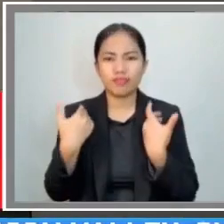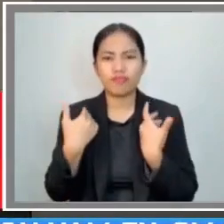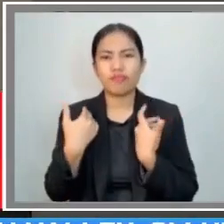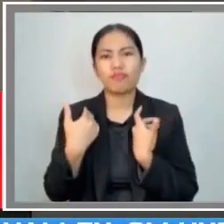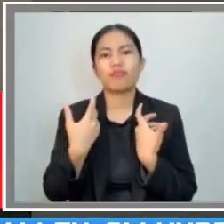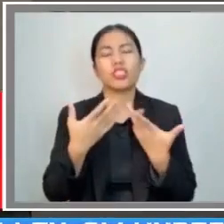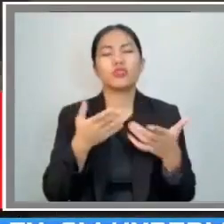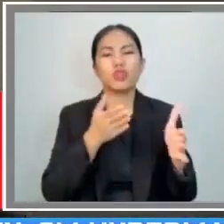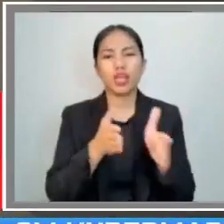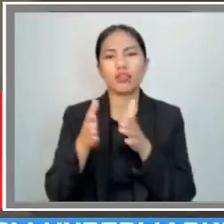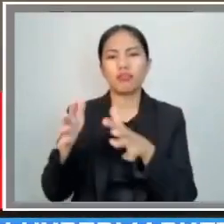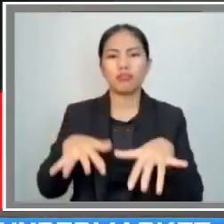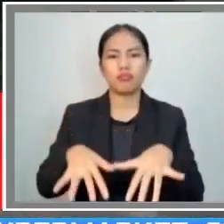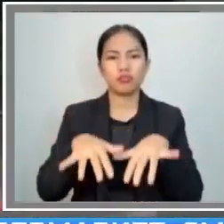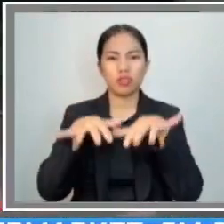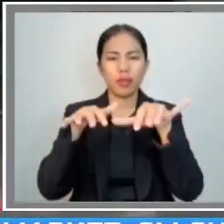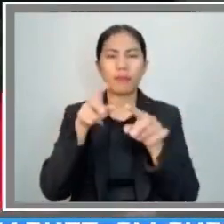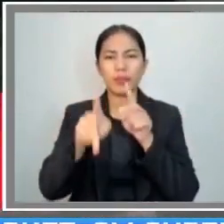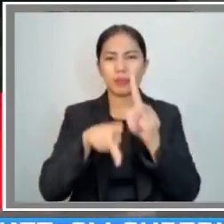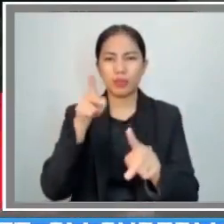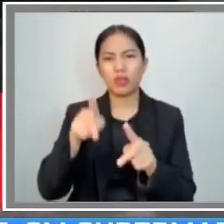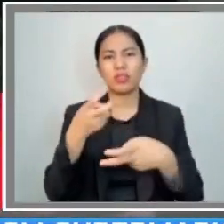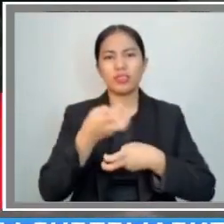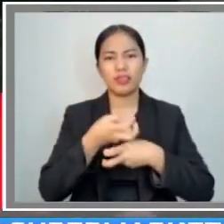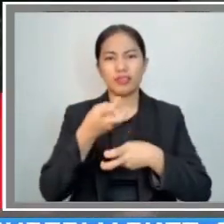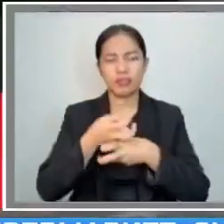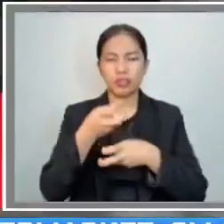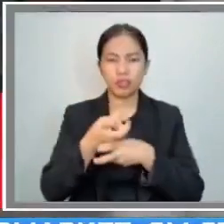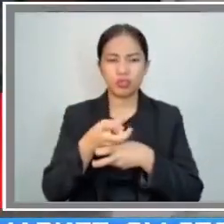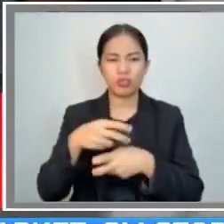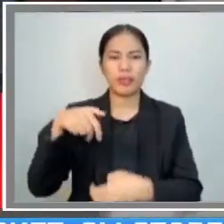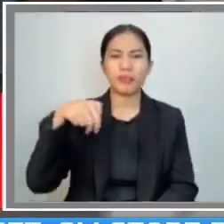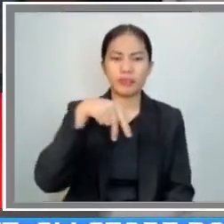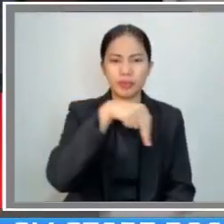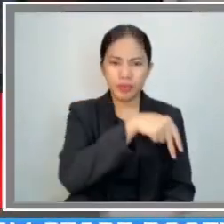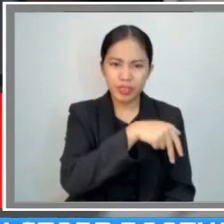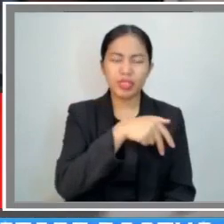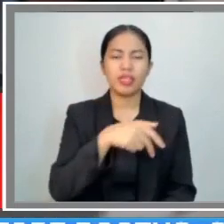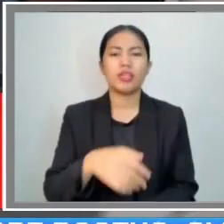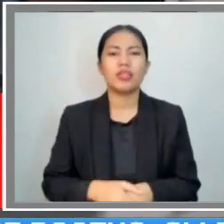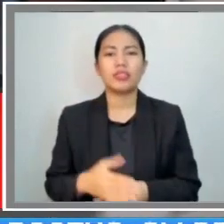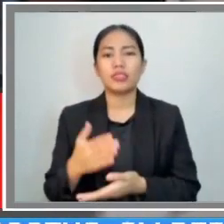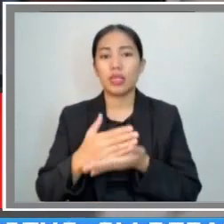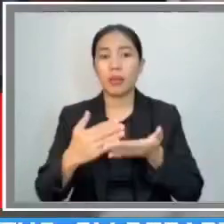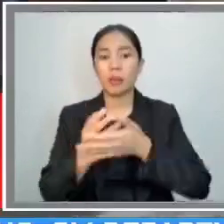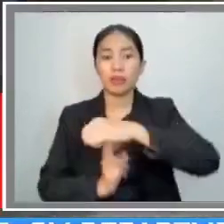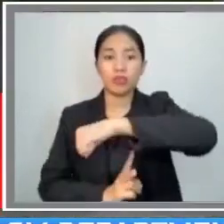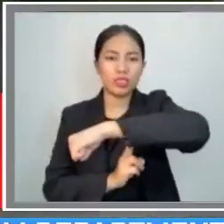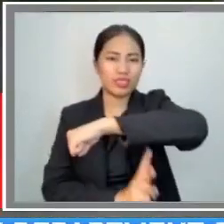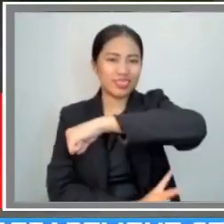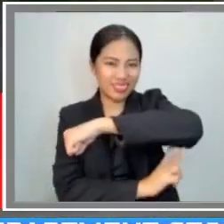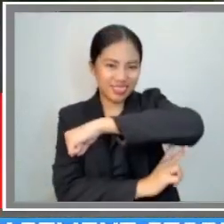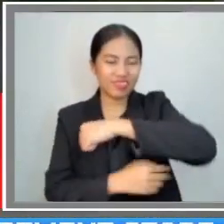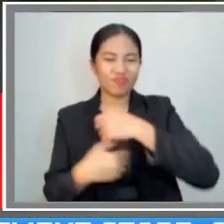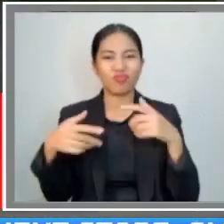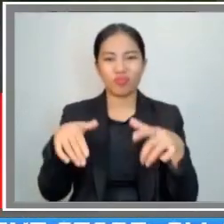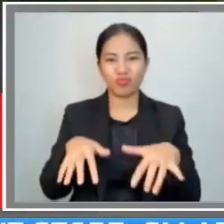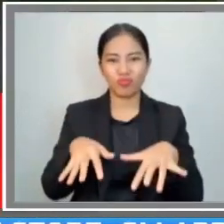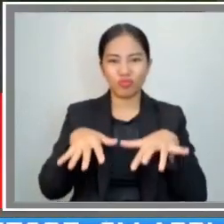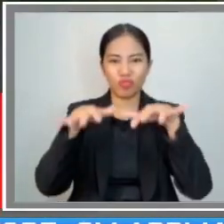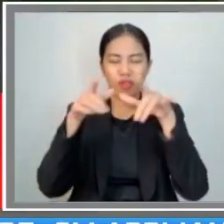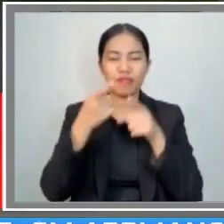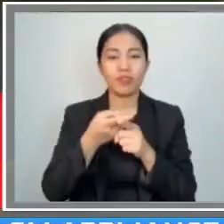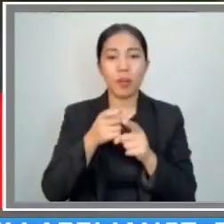residente, pahirap ang makatawid. Pati ang ilang tulay sa bayan, inabot na rin ang umapaw na tubig mula sa ilog. Isinara ng lokal